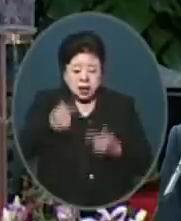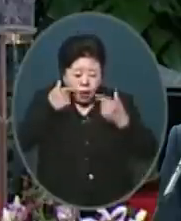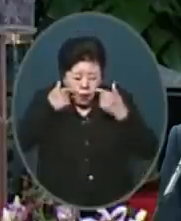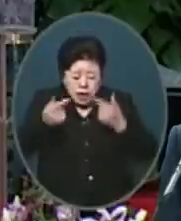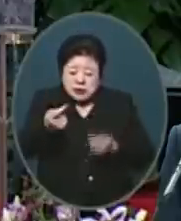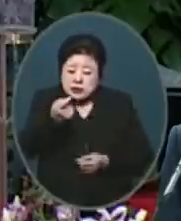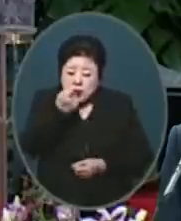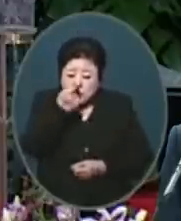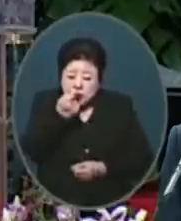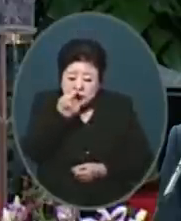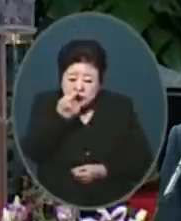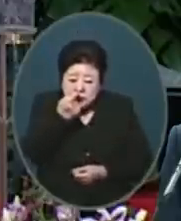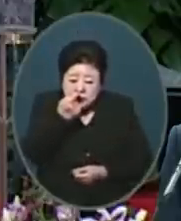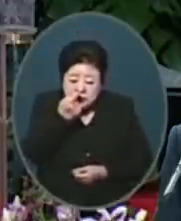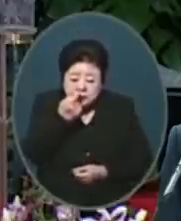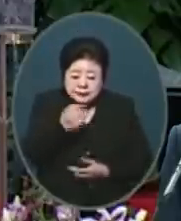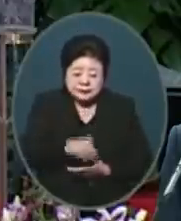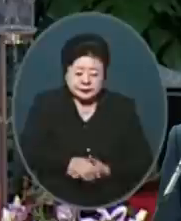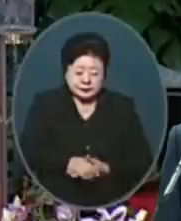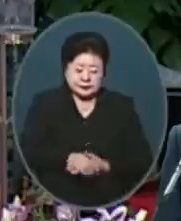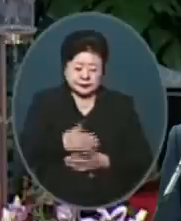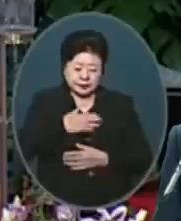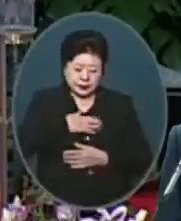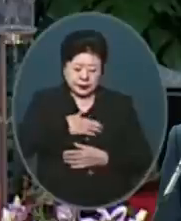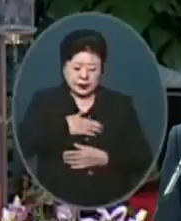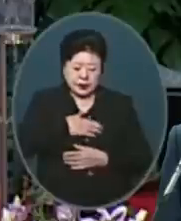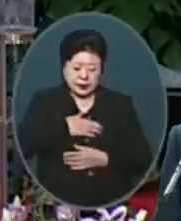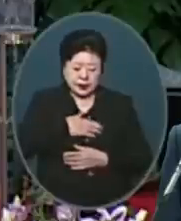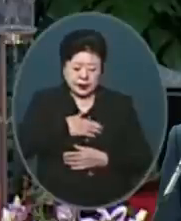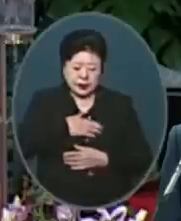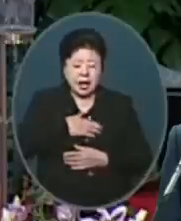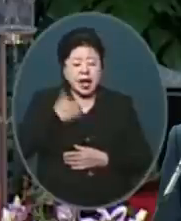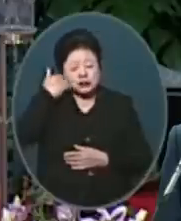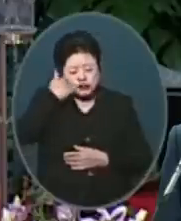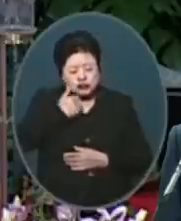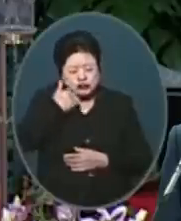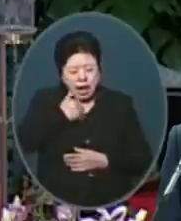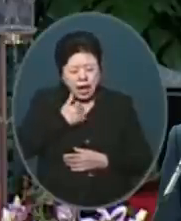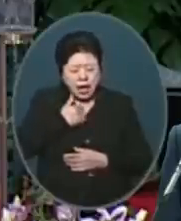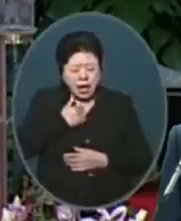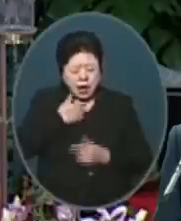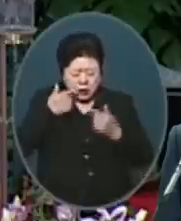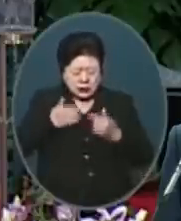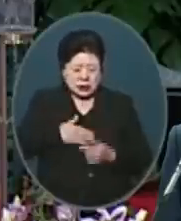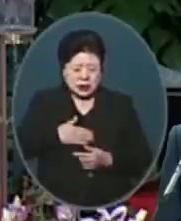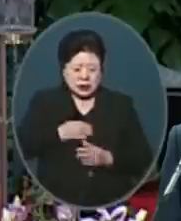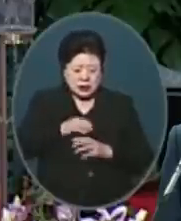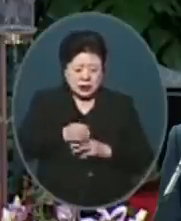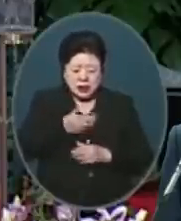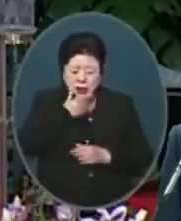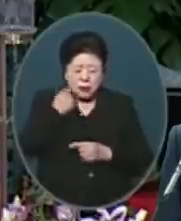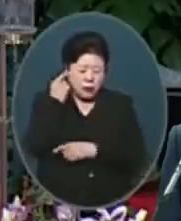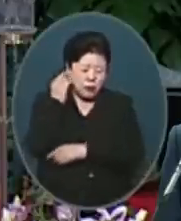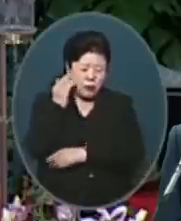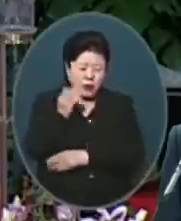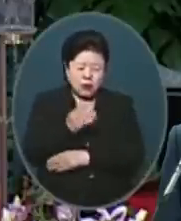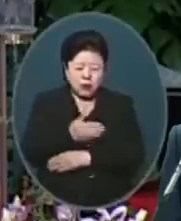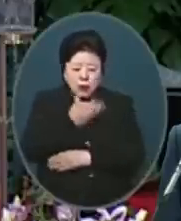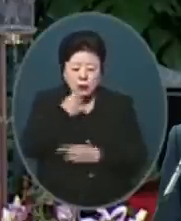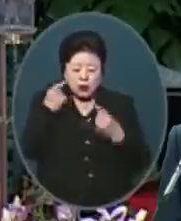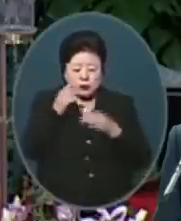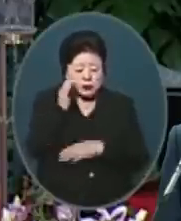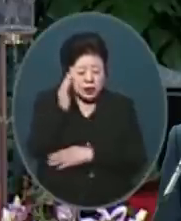확실히 배운 것은 나의 새로운 정체성인 것입니다. 전 세계 복음을 전하러